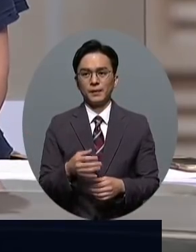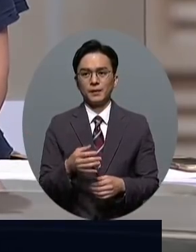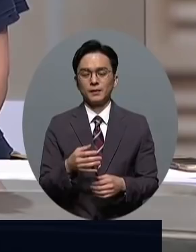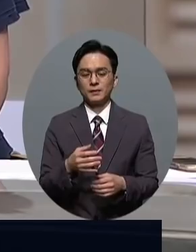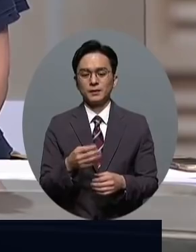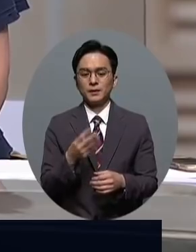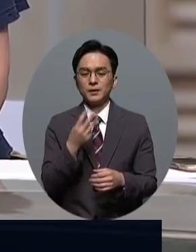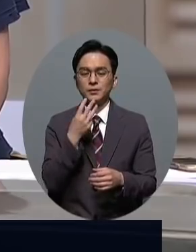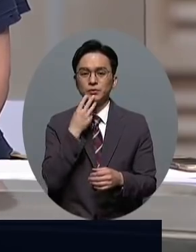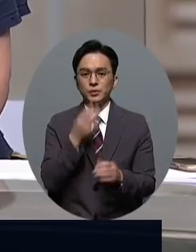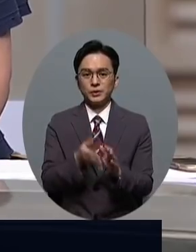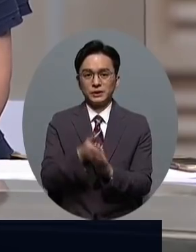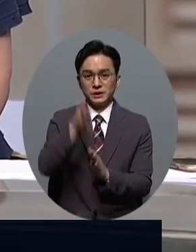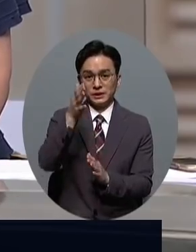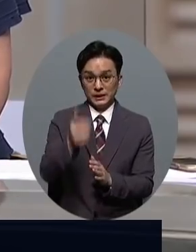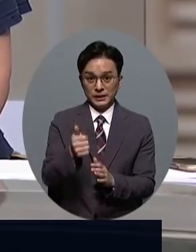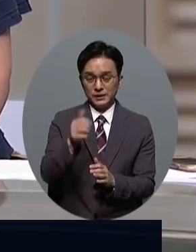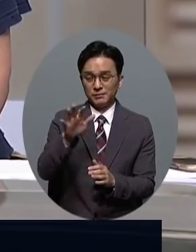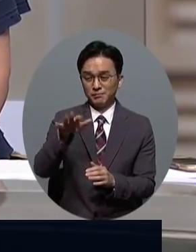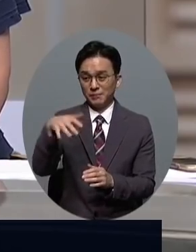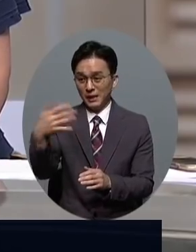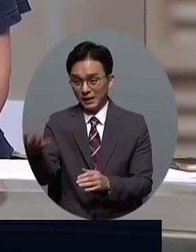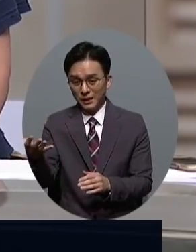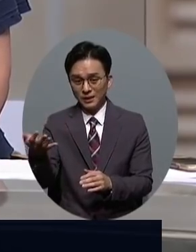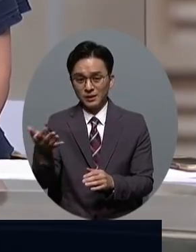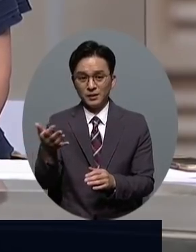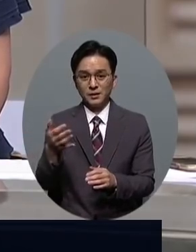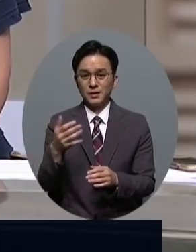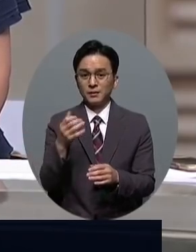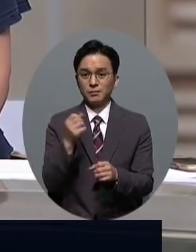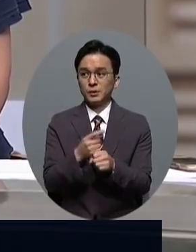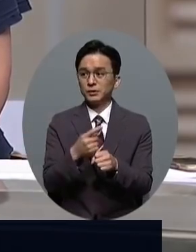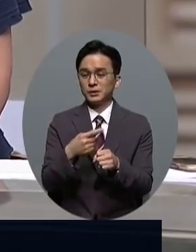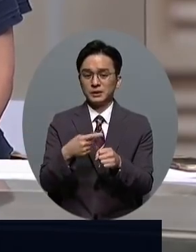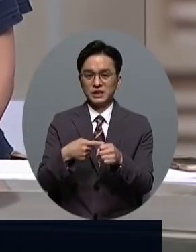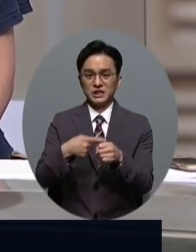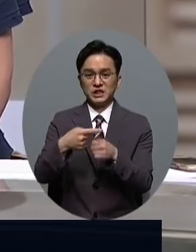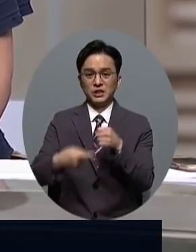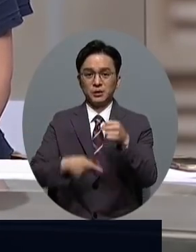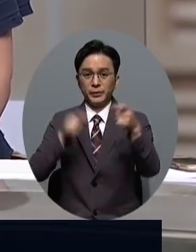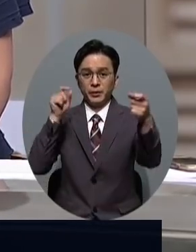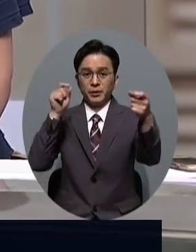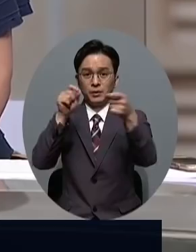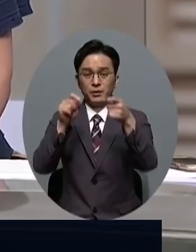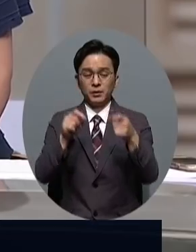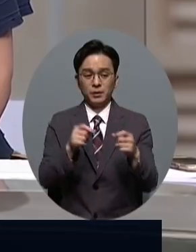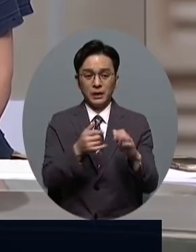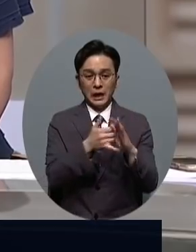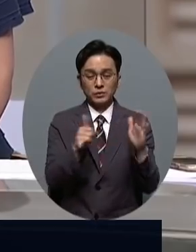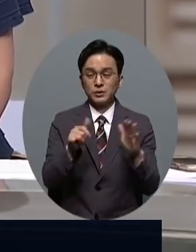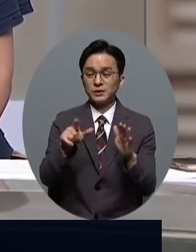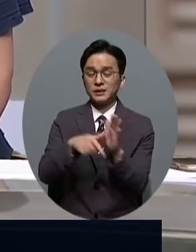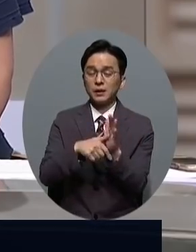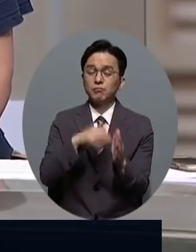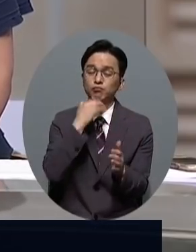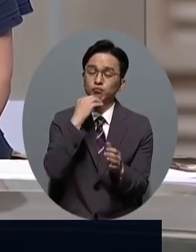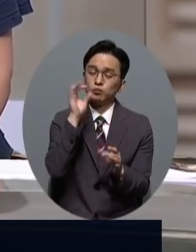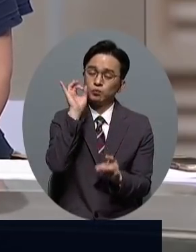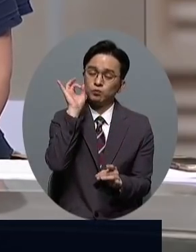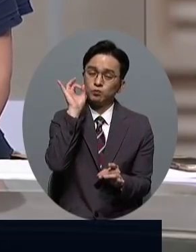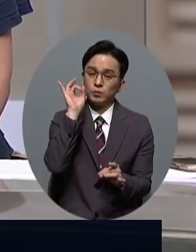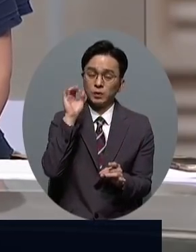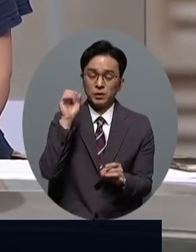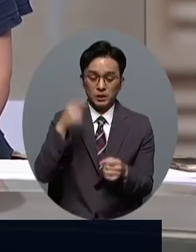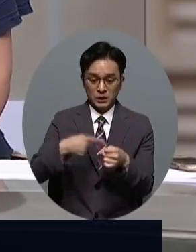많이 흘렀음에도 불구하고 지금 이런 상황이 벌어지고 있습니다. 이번 고소건으로 인해서 박 전 시장의 이